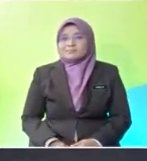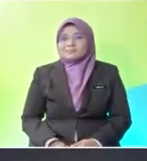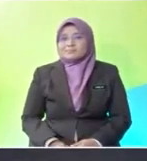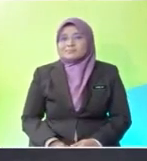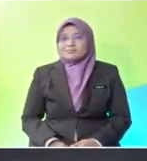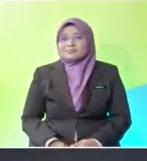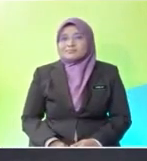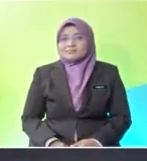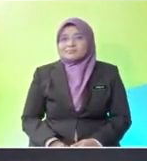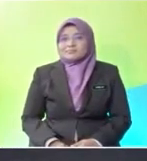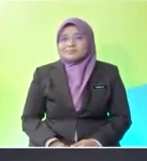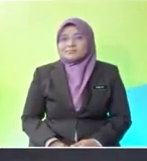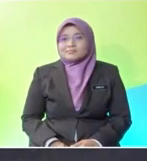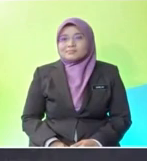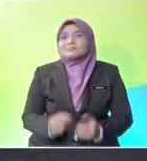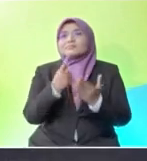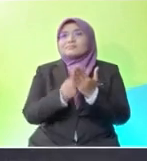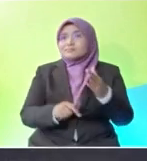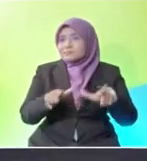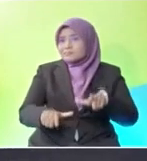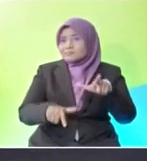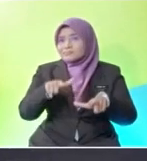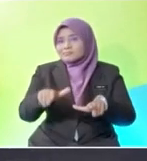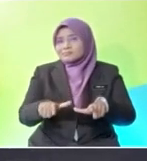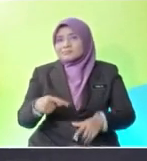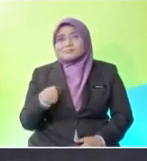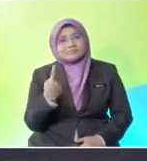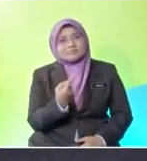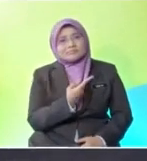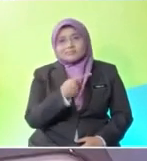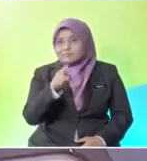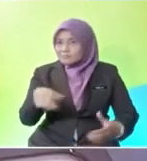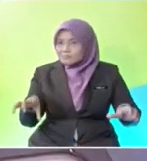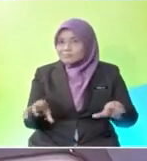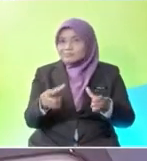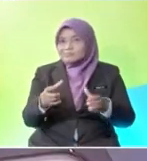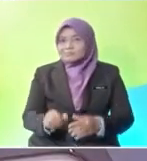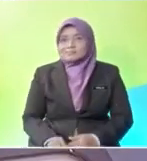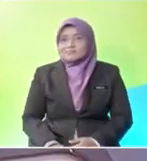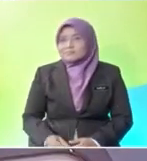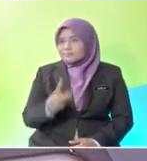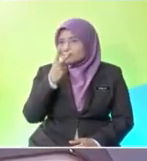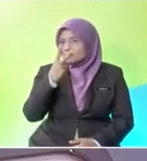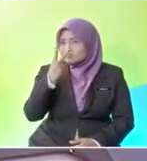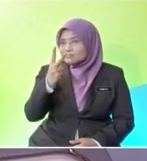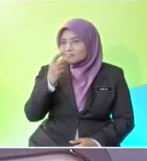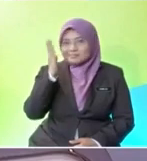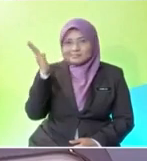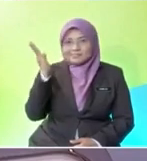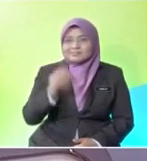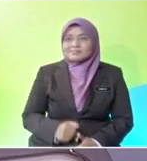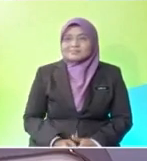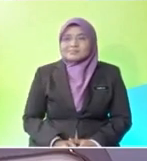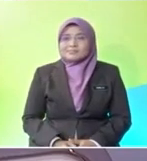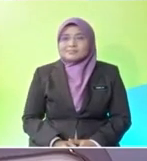risalah baik Apakah langkah seterusnya yang kita buat kita tengok lakaran awal yang Hanif pernah buat sebelumnya